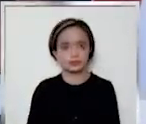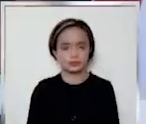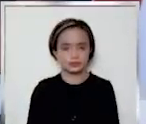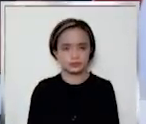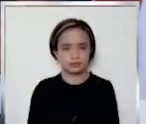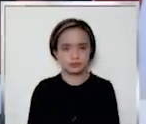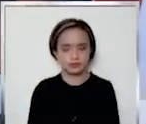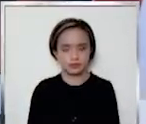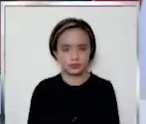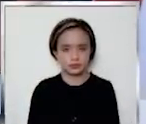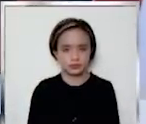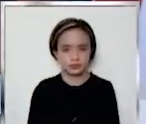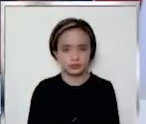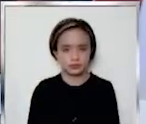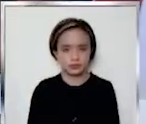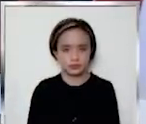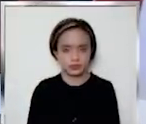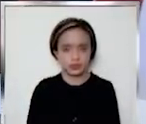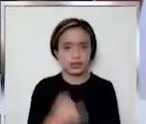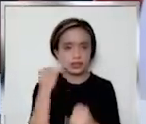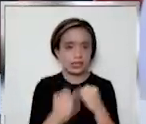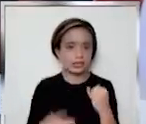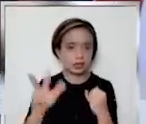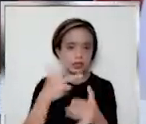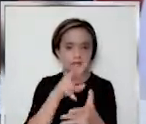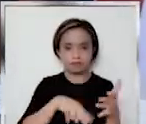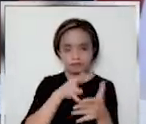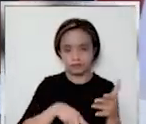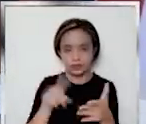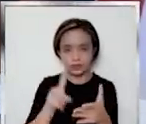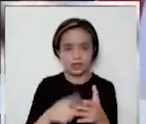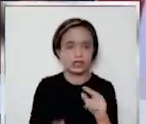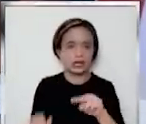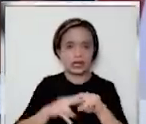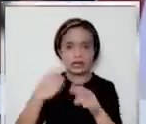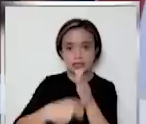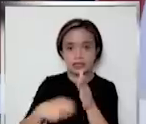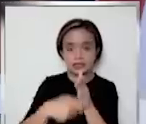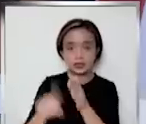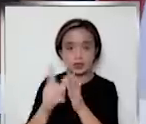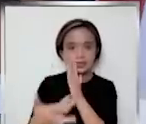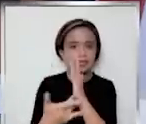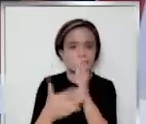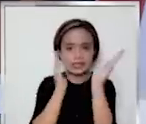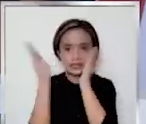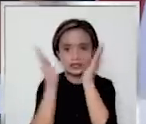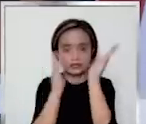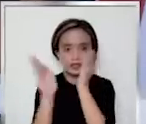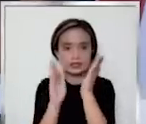Lusot na po sa huling pagbasa ng Kamara ang panukalang patawan ng buwis ang digital services sa bansa ng mga dayuhang